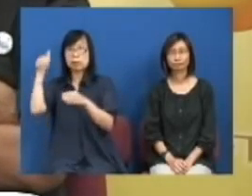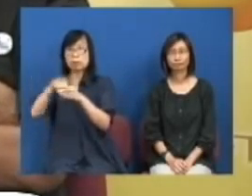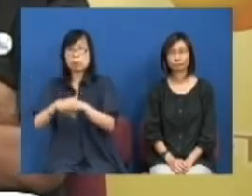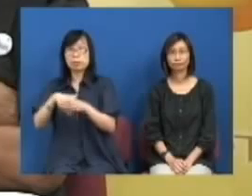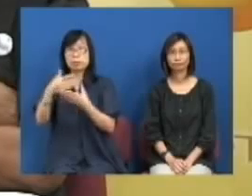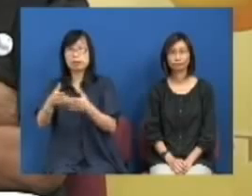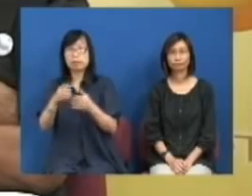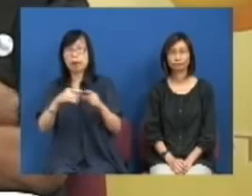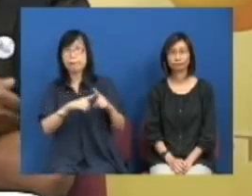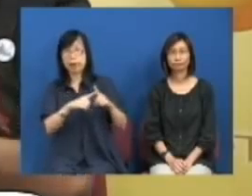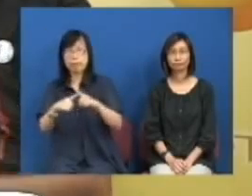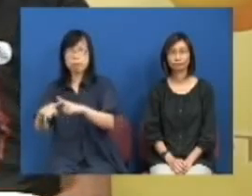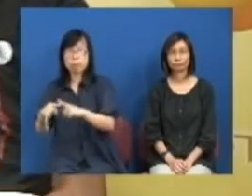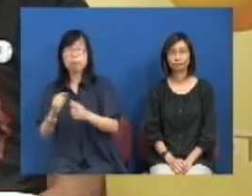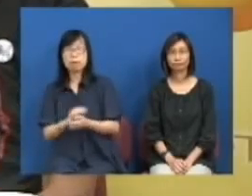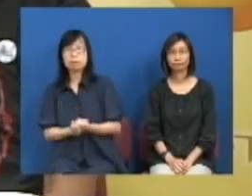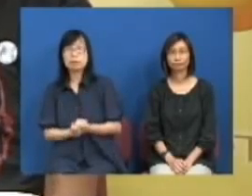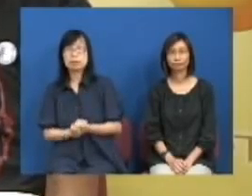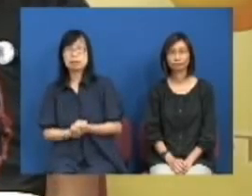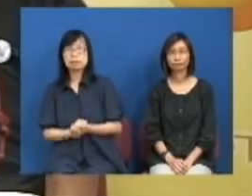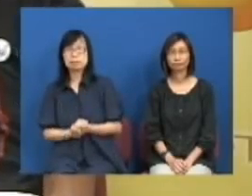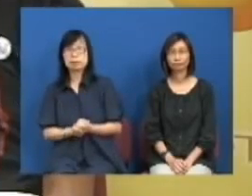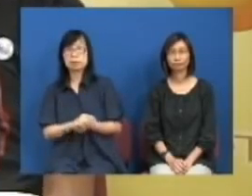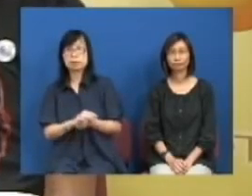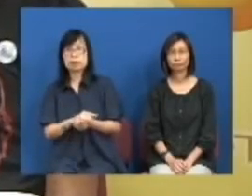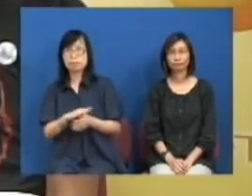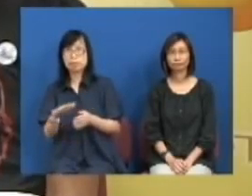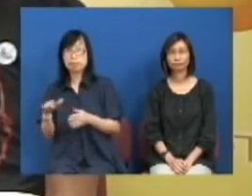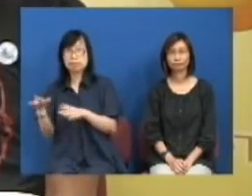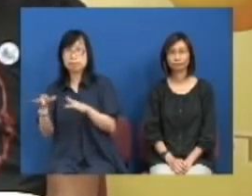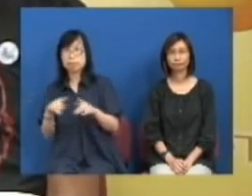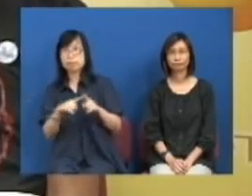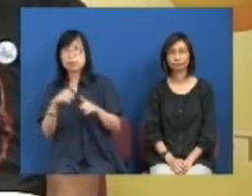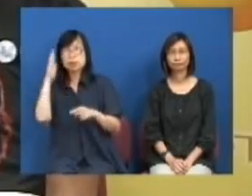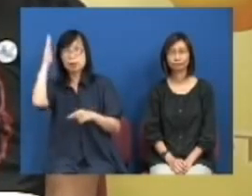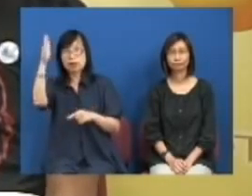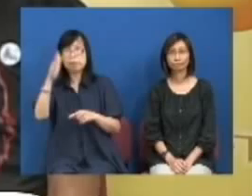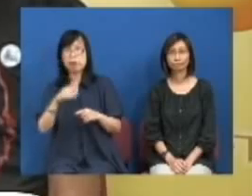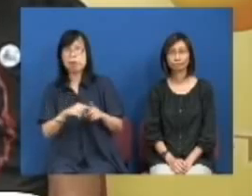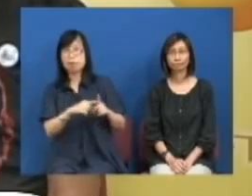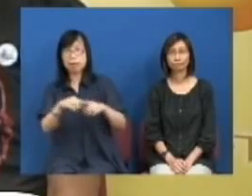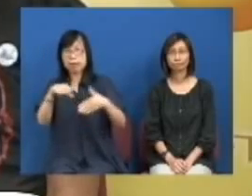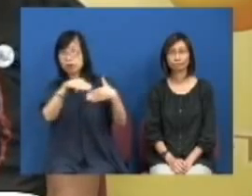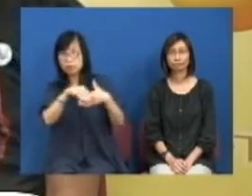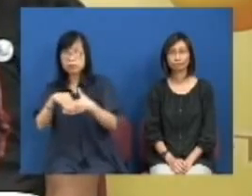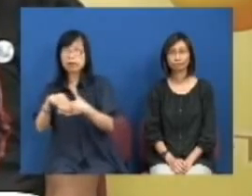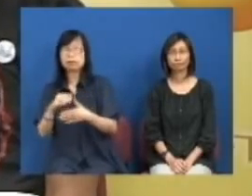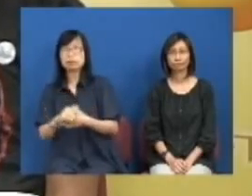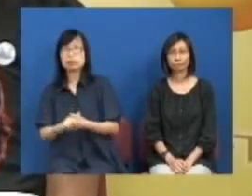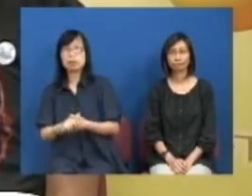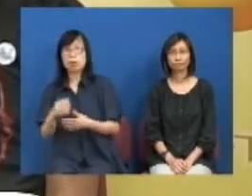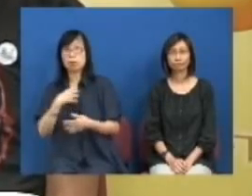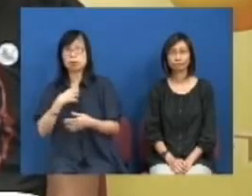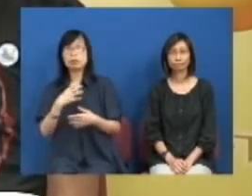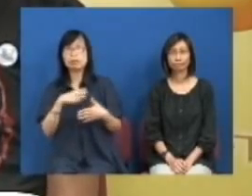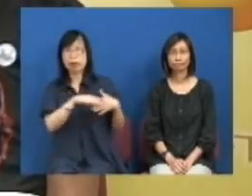的大小的事務給了就是他們的支援，其實就希望泛民能夠領導那個鬥爭。我覺得泛民在這點